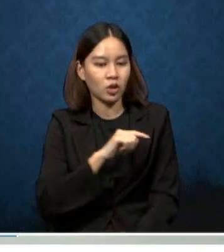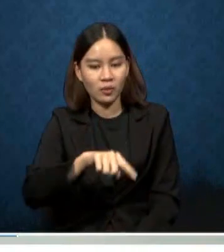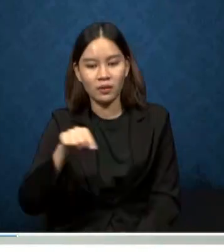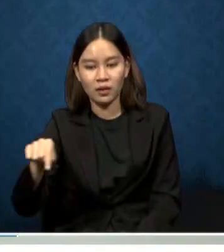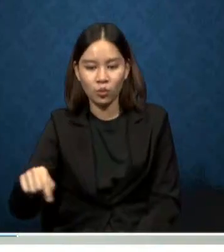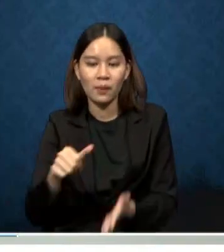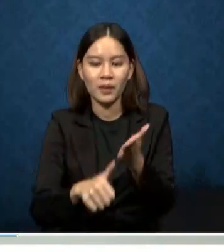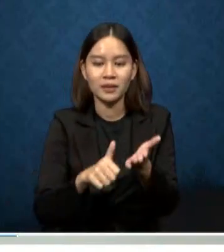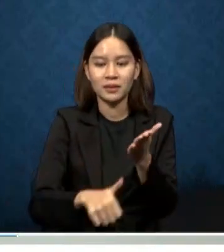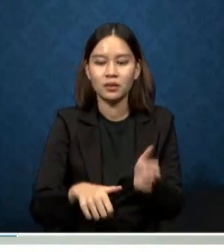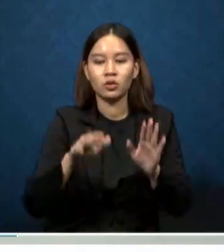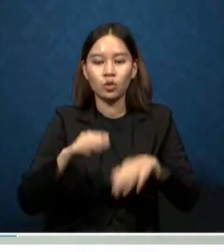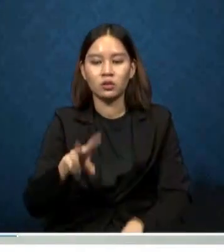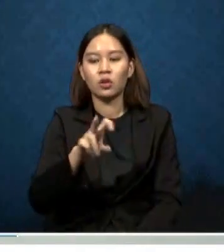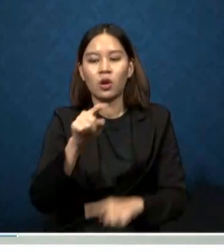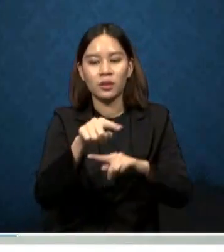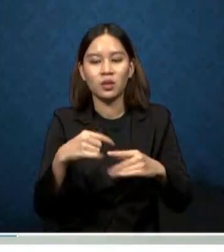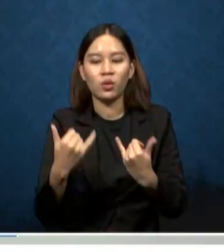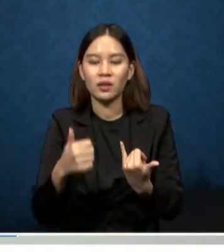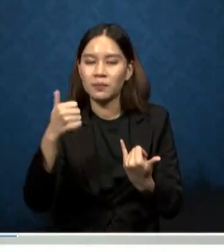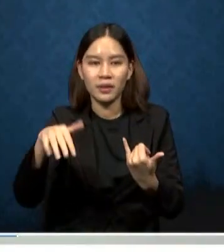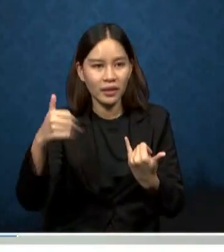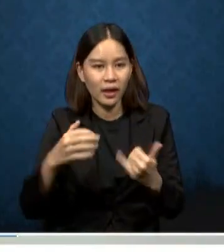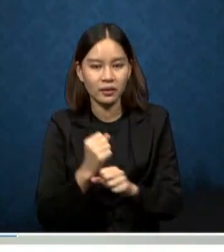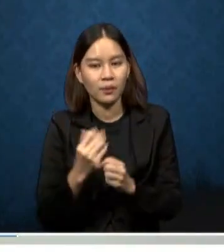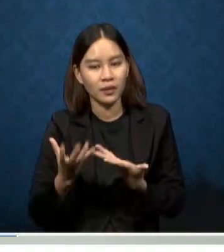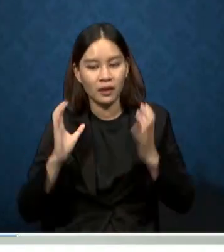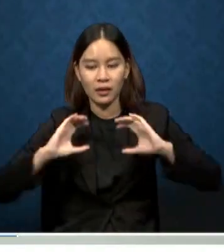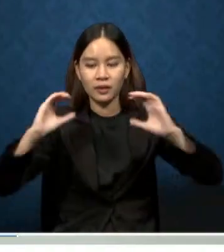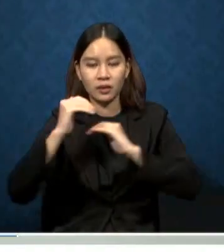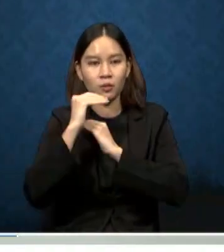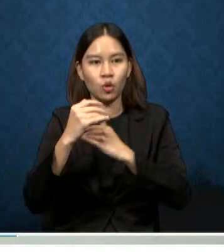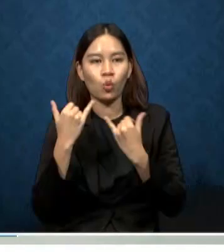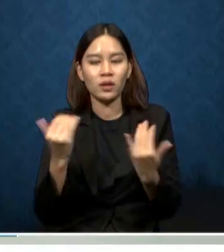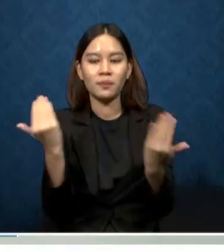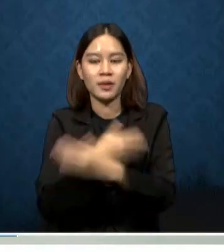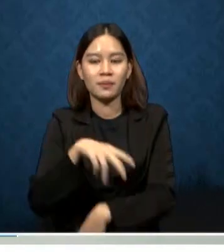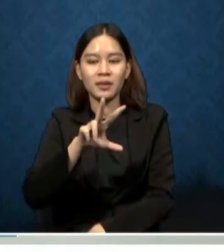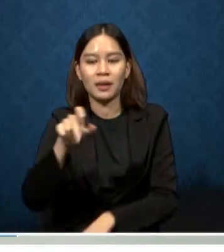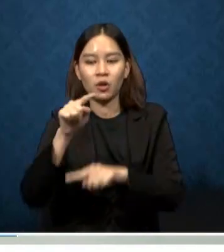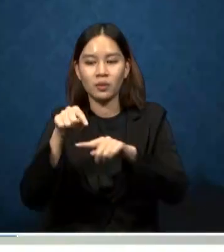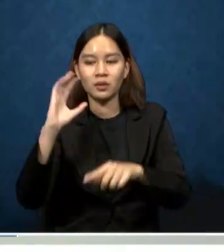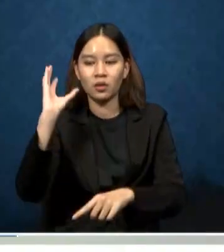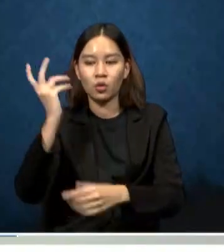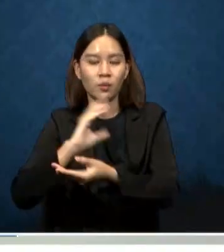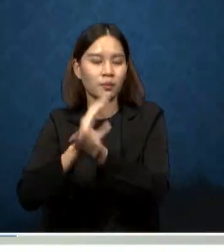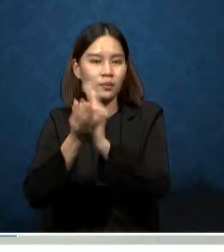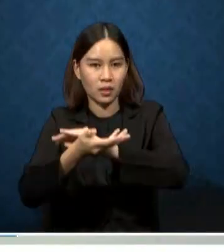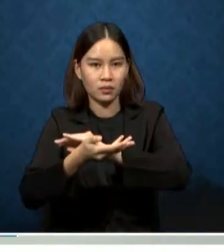100% วันนี้มไมได้กรัทำอยไร รจะเปคนคำหนดวันนี้มเปน 300% ปแลวลกปร annotyy